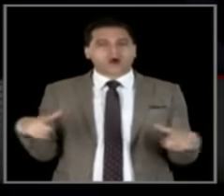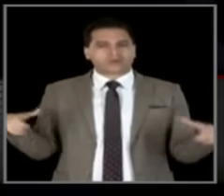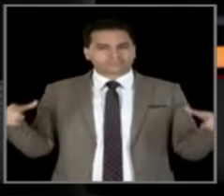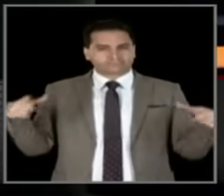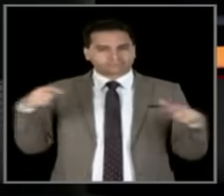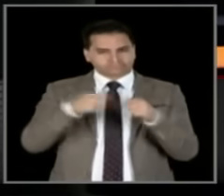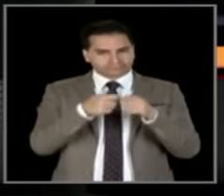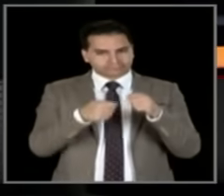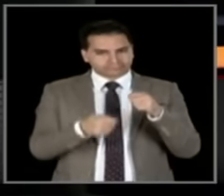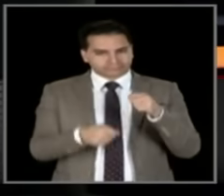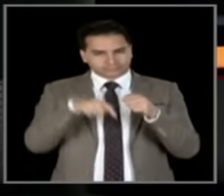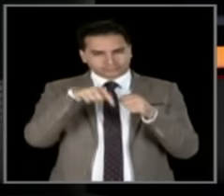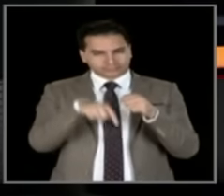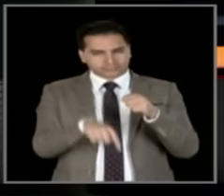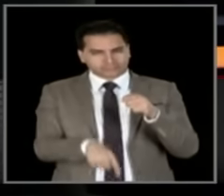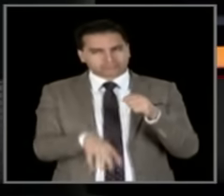عمقها حوالي